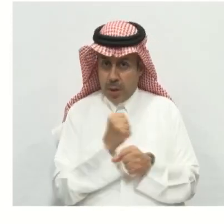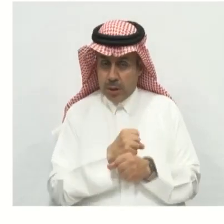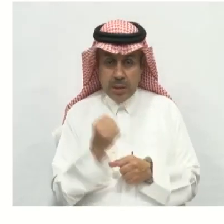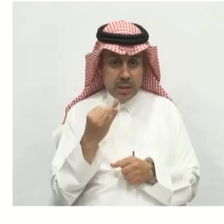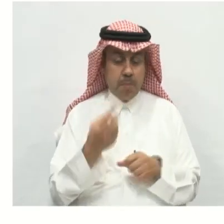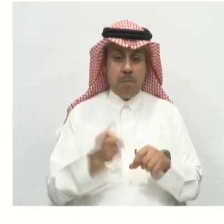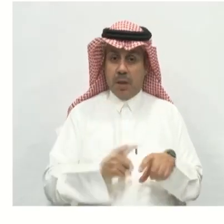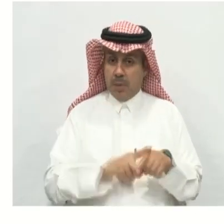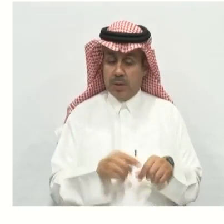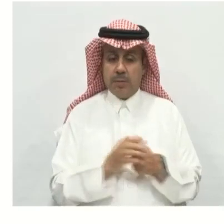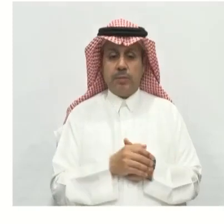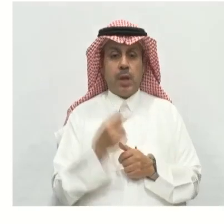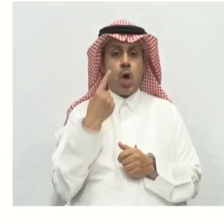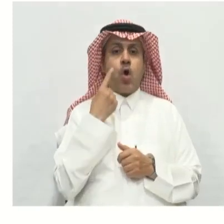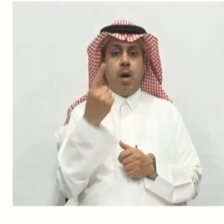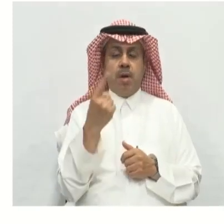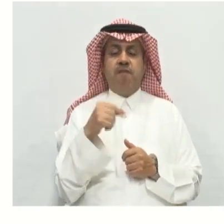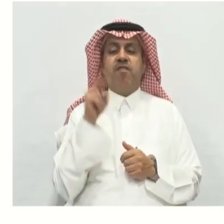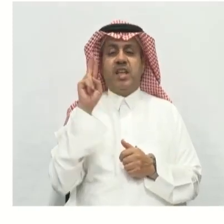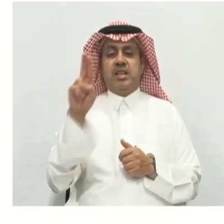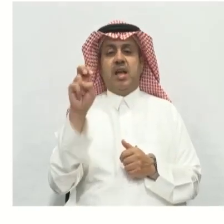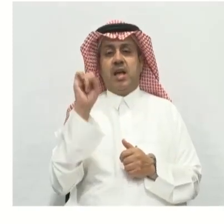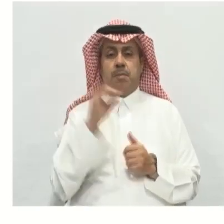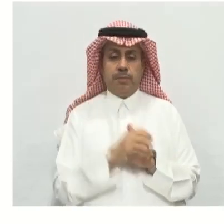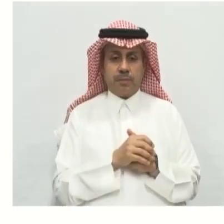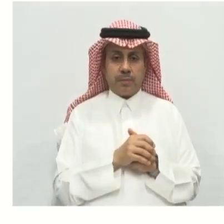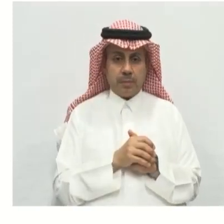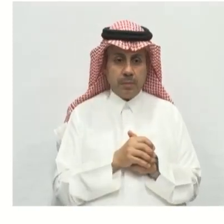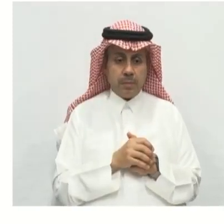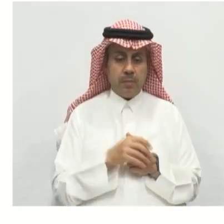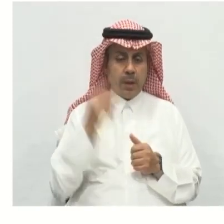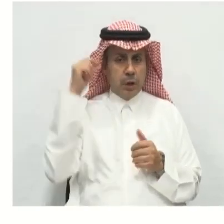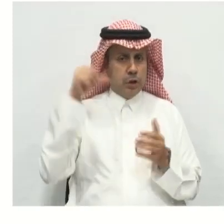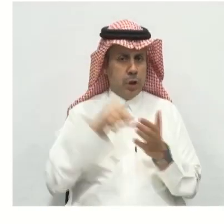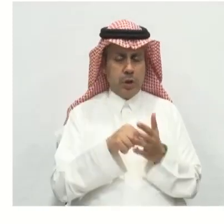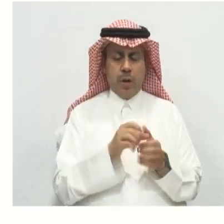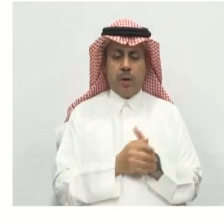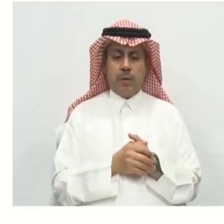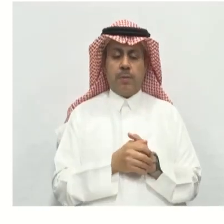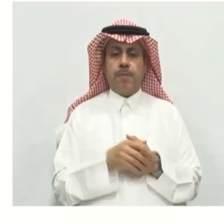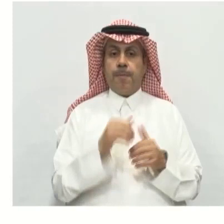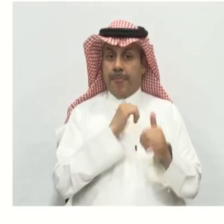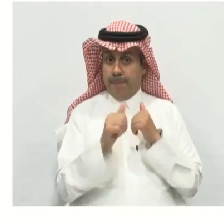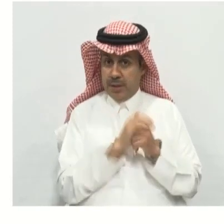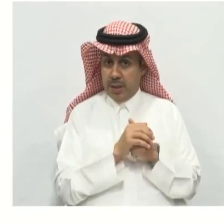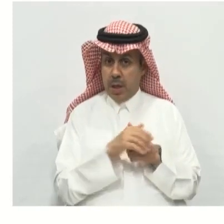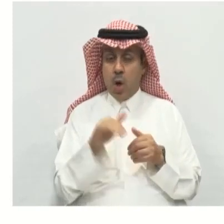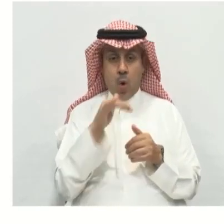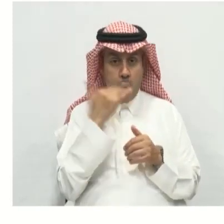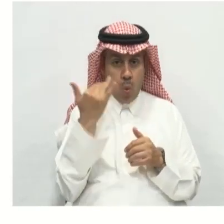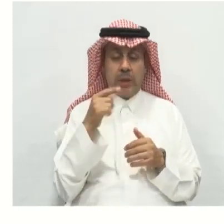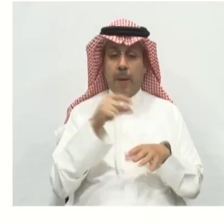التي تظهر فيها كل كلمه في كل تقييم تتجاهل هذه المنهجيه حقيقتين اساسيتين حول اللغات